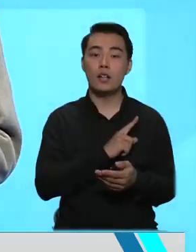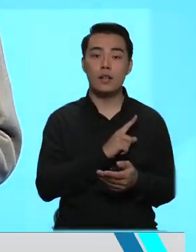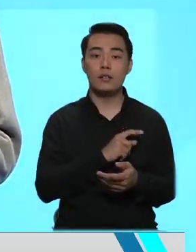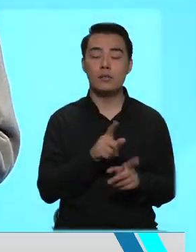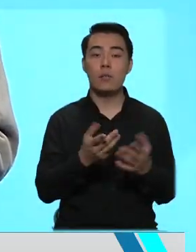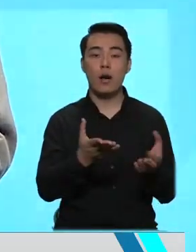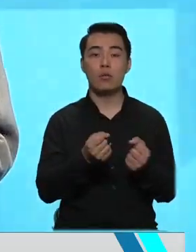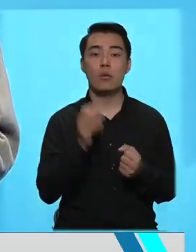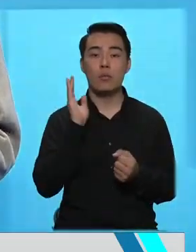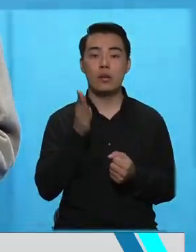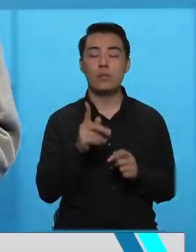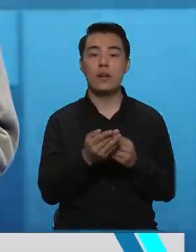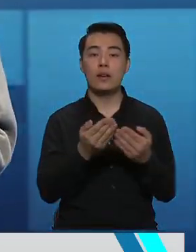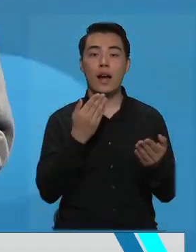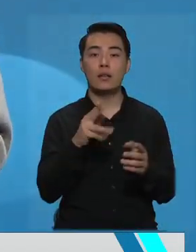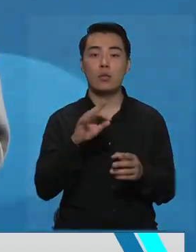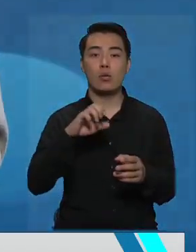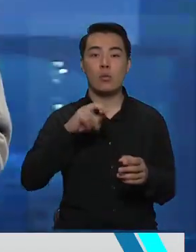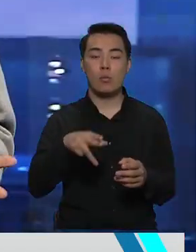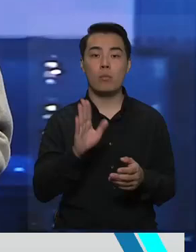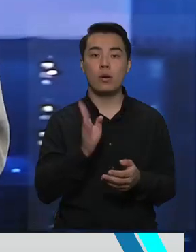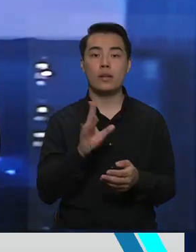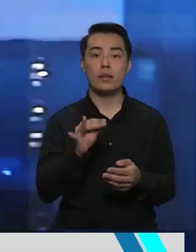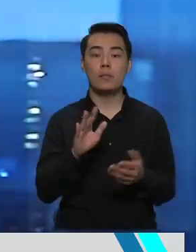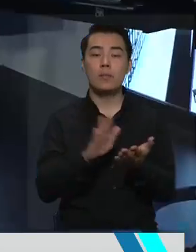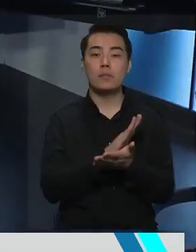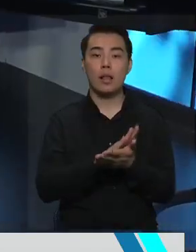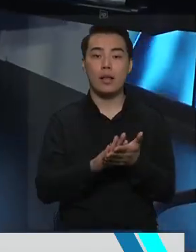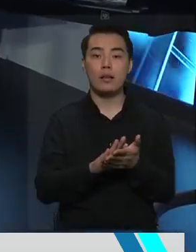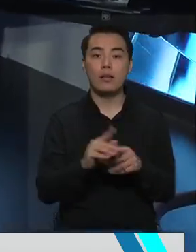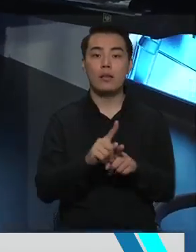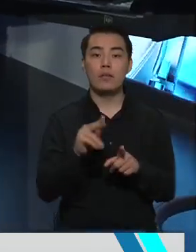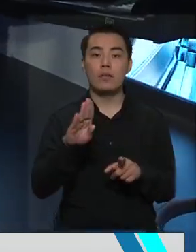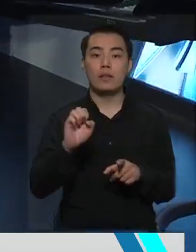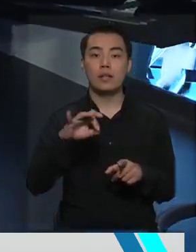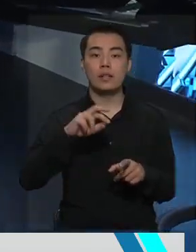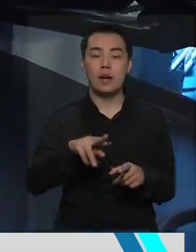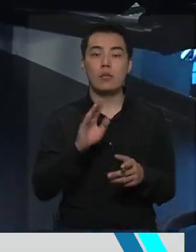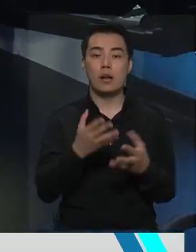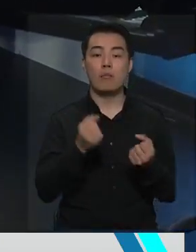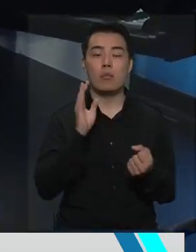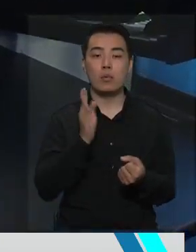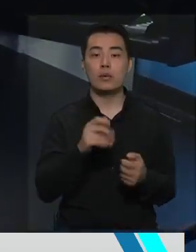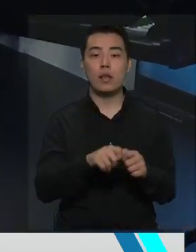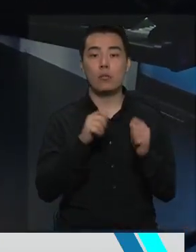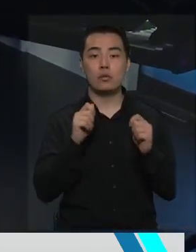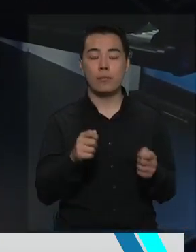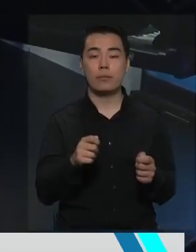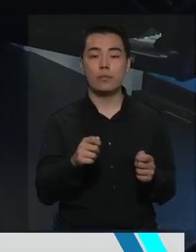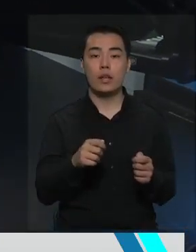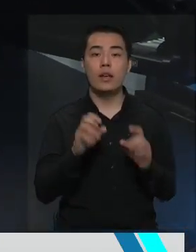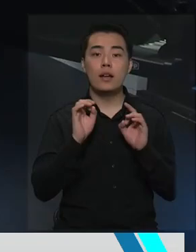получат ранний доступ к этому всему а также бесплатную версию с момента нашего официального запуска